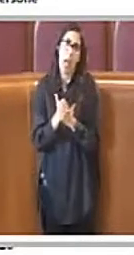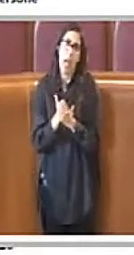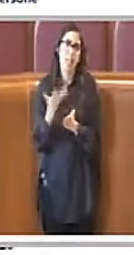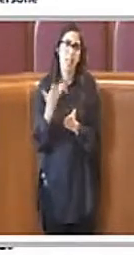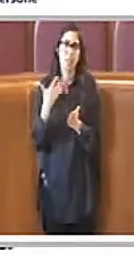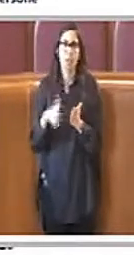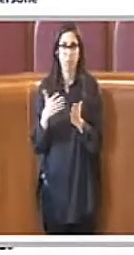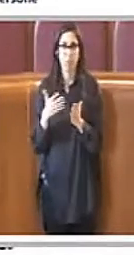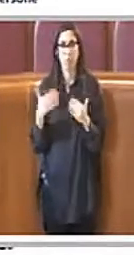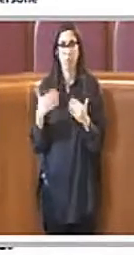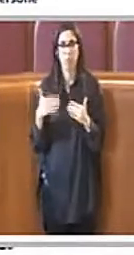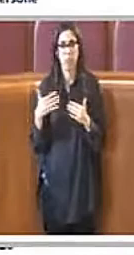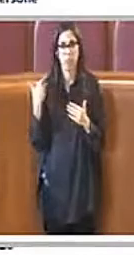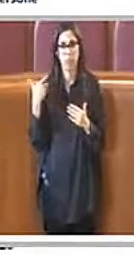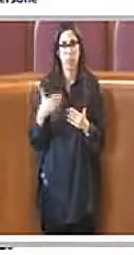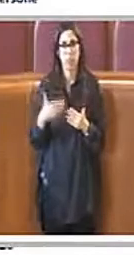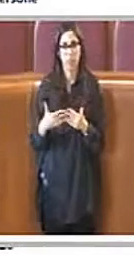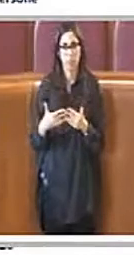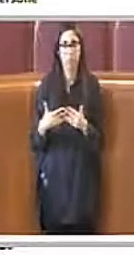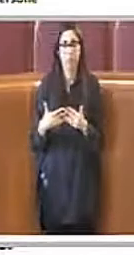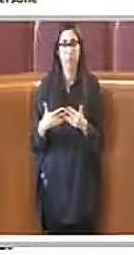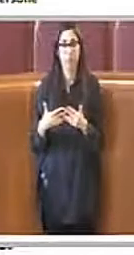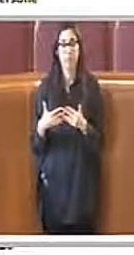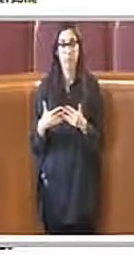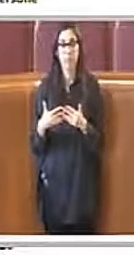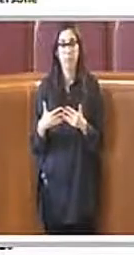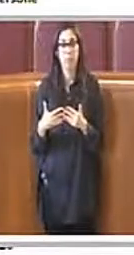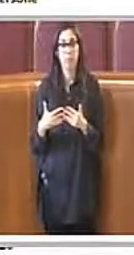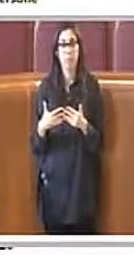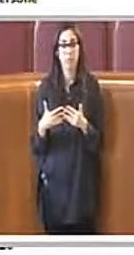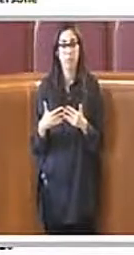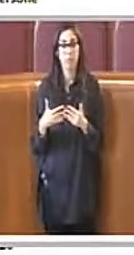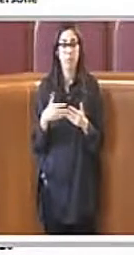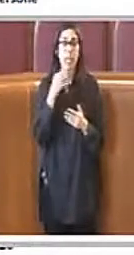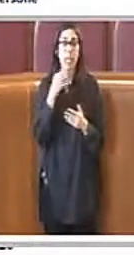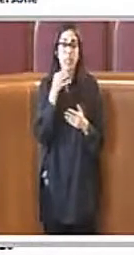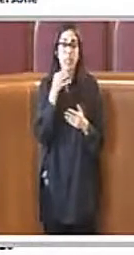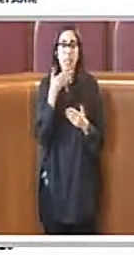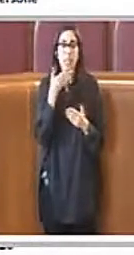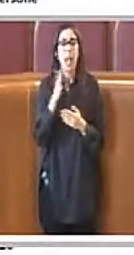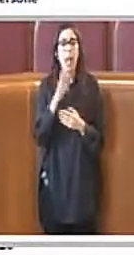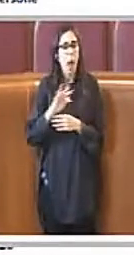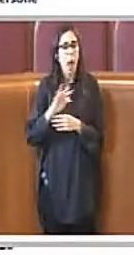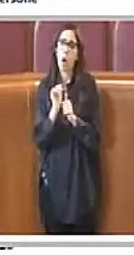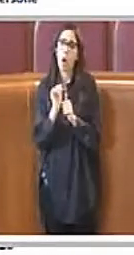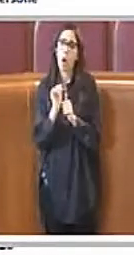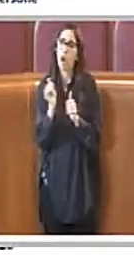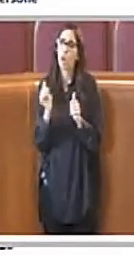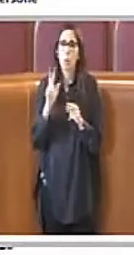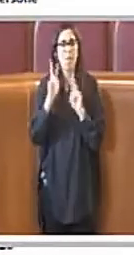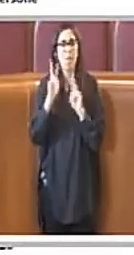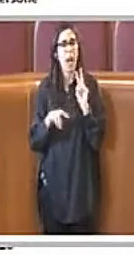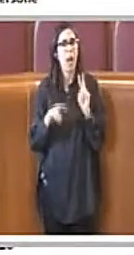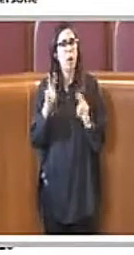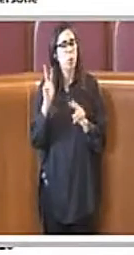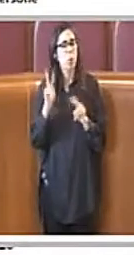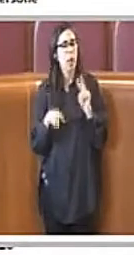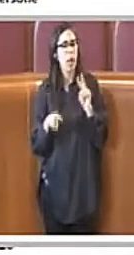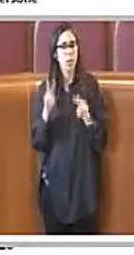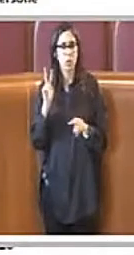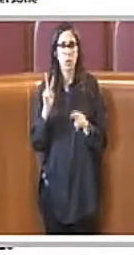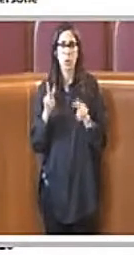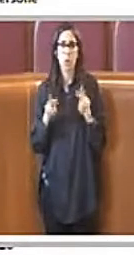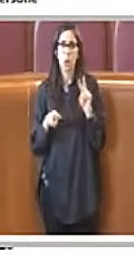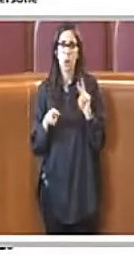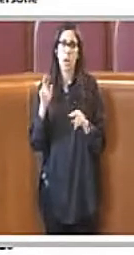dire da decenni, e quindi al netto ovviamente delle legittime valutazioni che ciascuno di noi